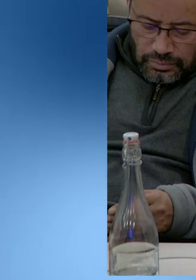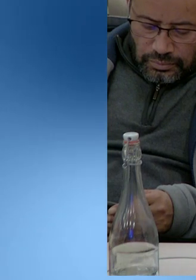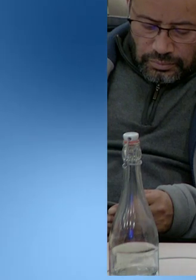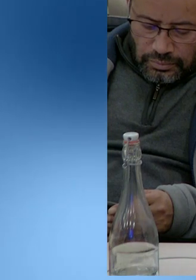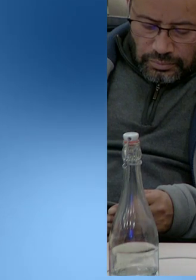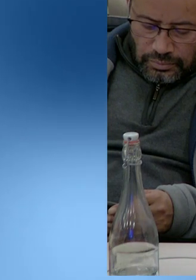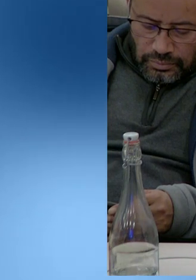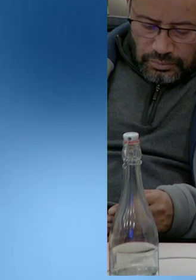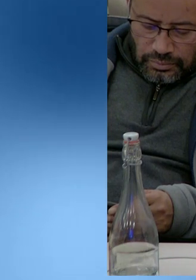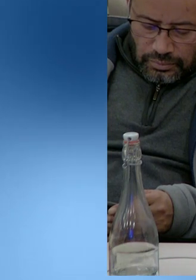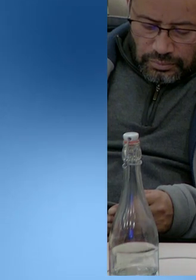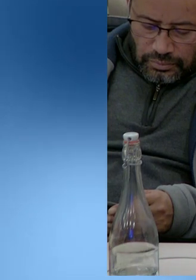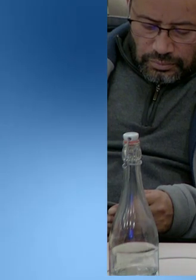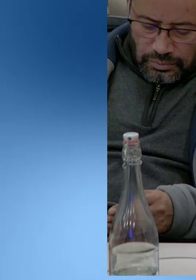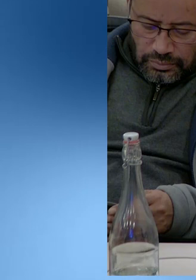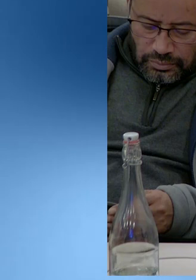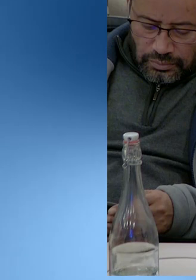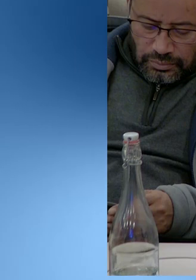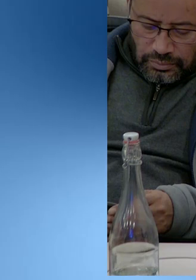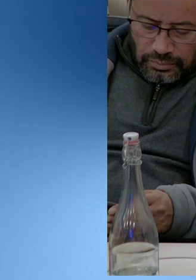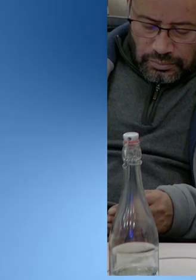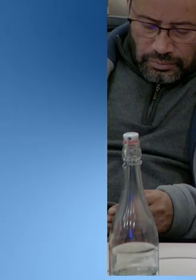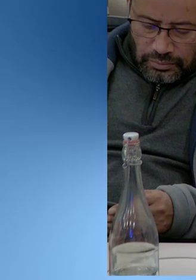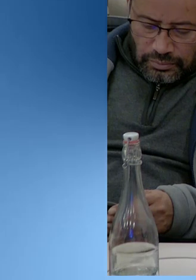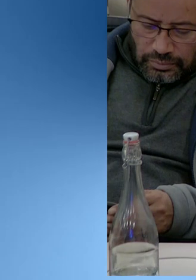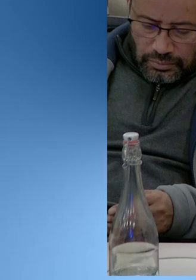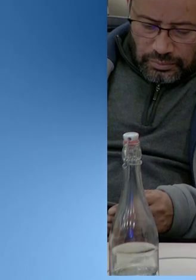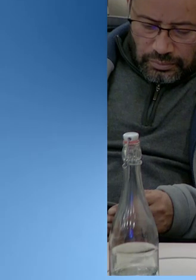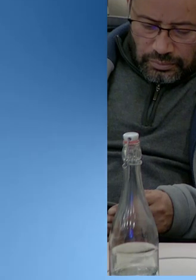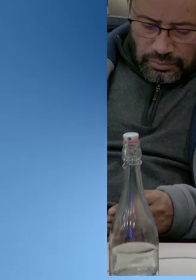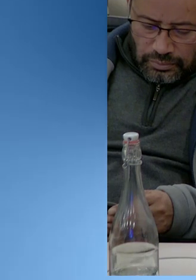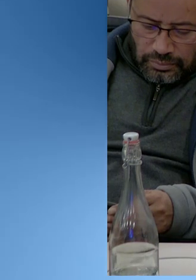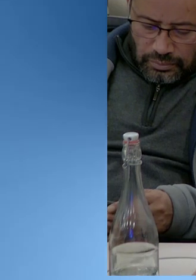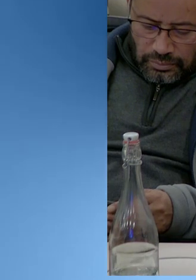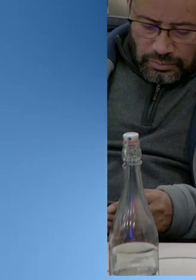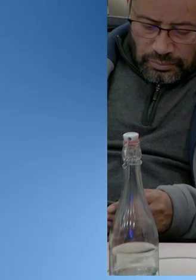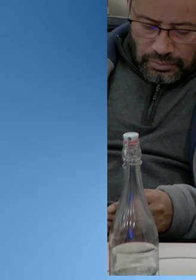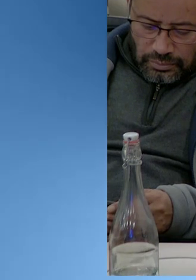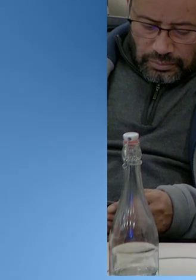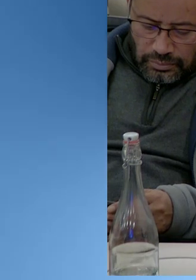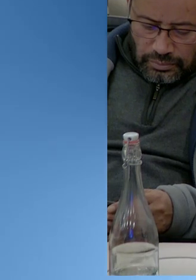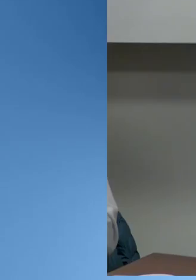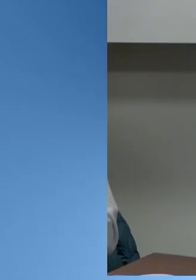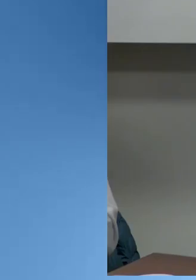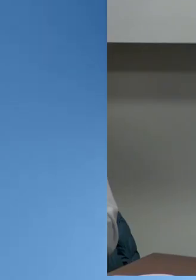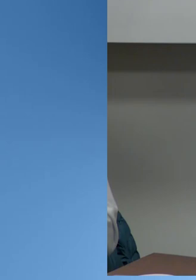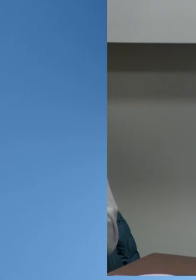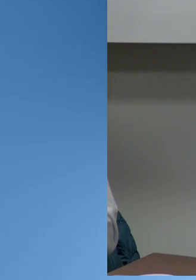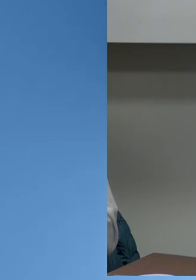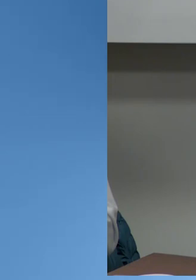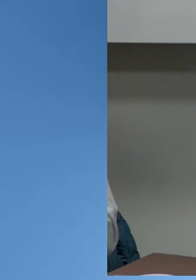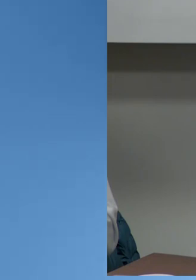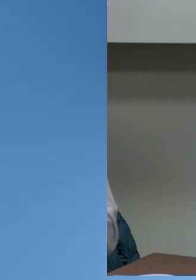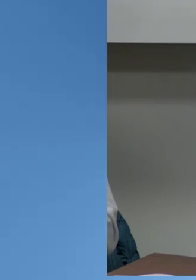pour l'école la houille blanche qui accueille donc les enfants du LCE rouge juste un exemple du mensonge un autre on vient de donner de